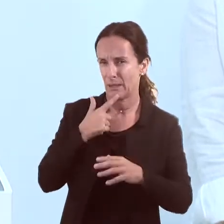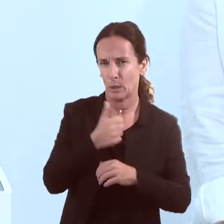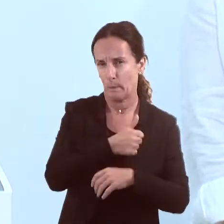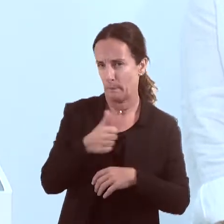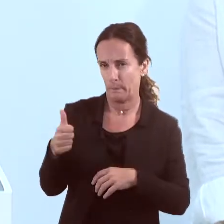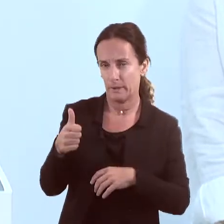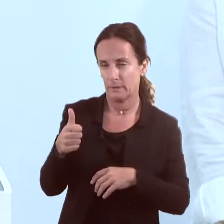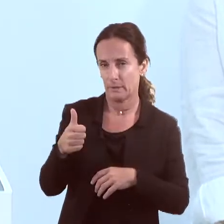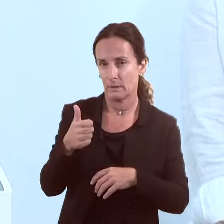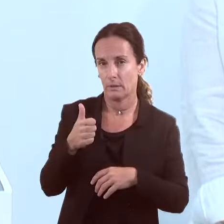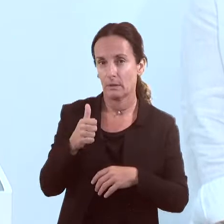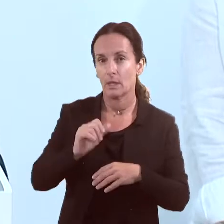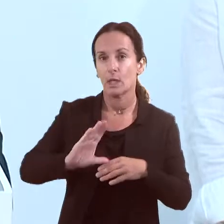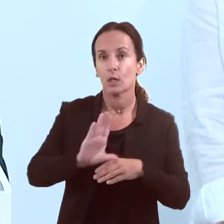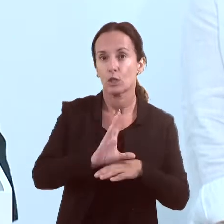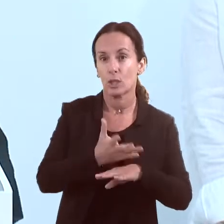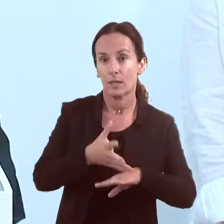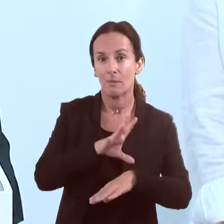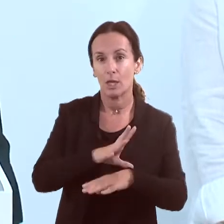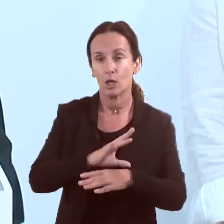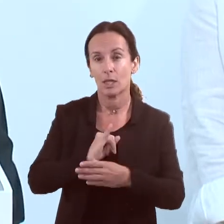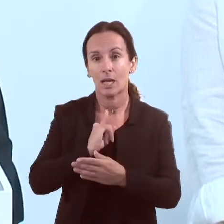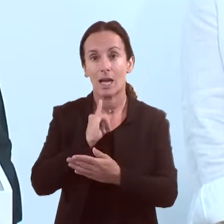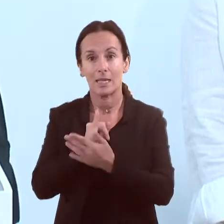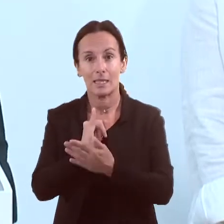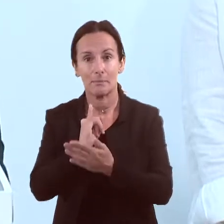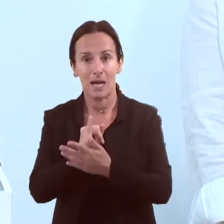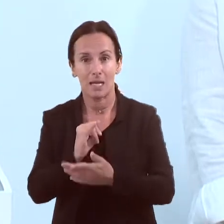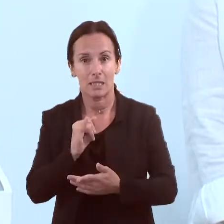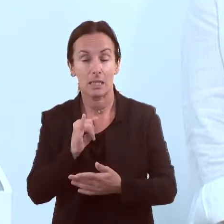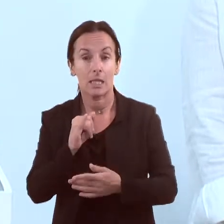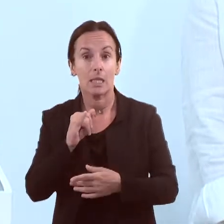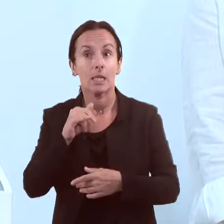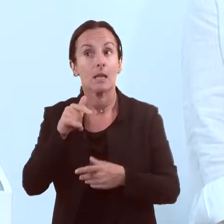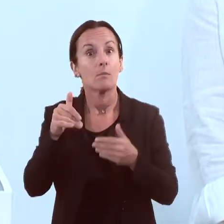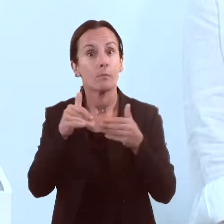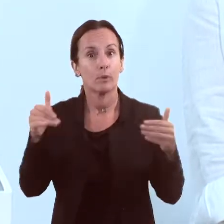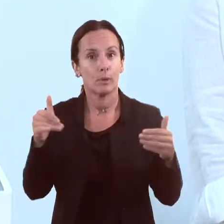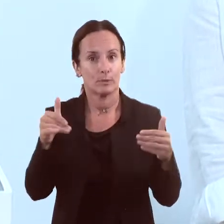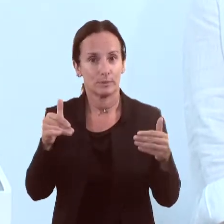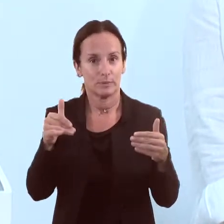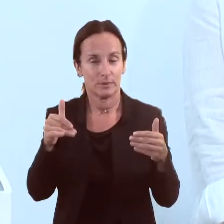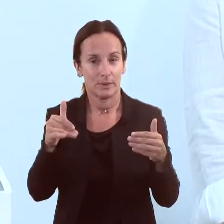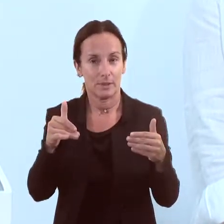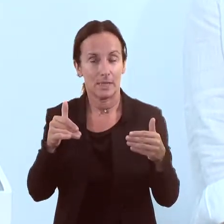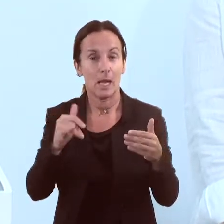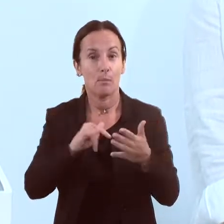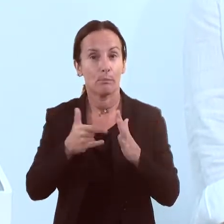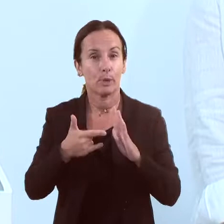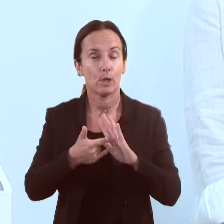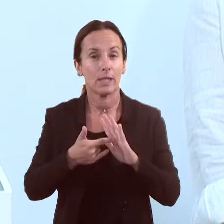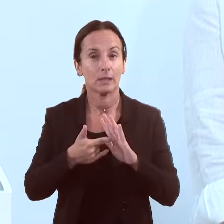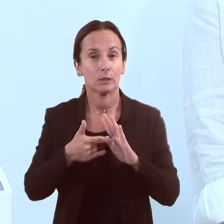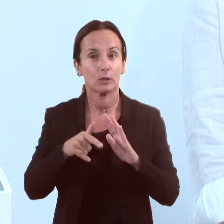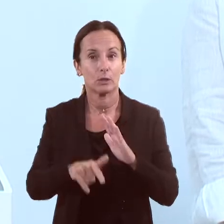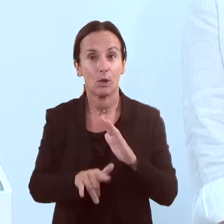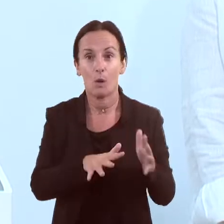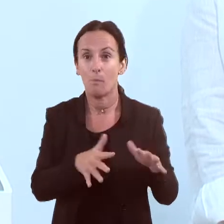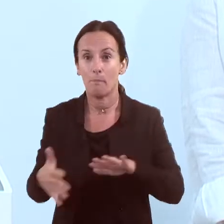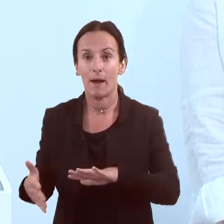de Mallorca, serà base per aquesta execució d'aquest projecte pioner que a més